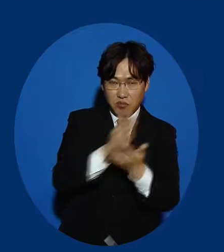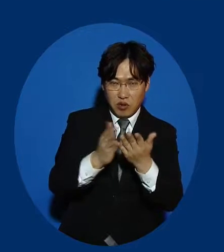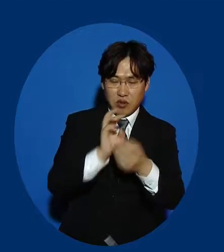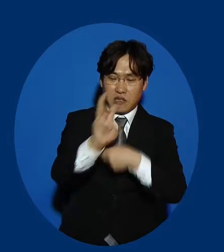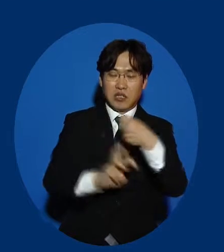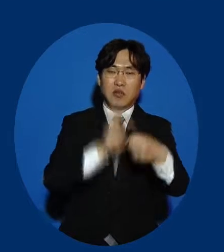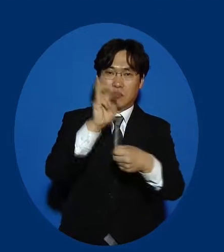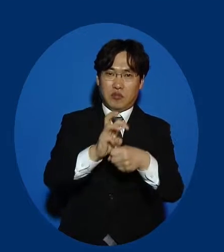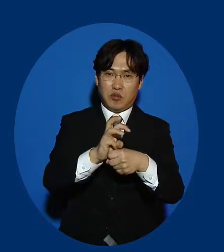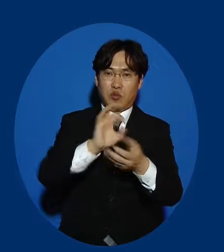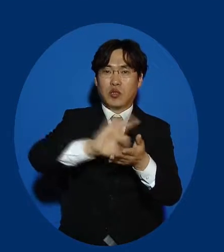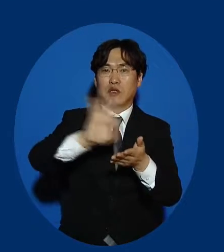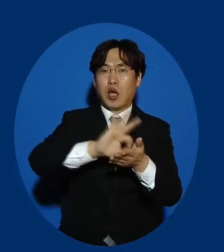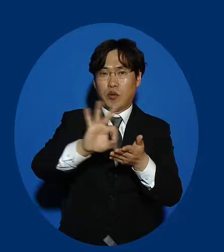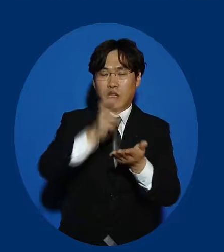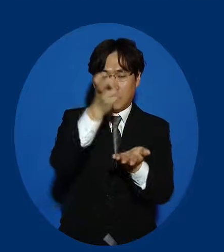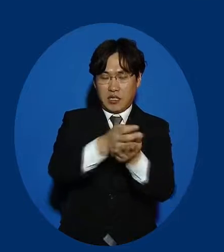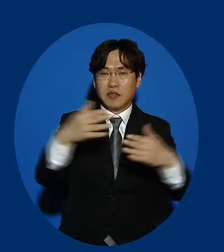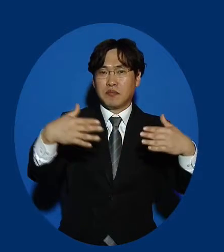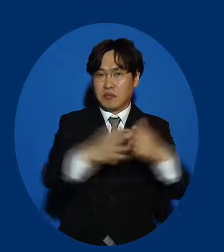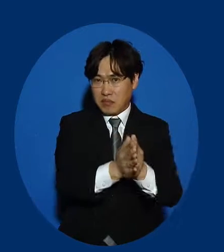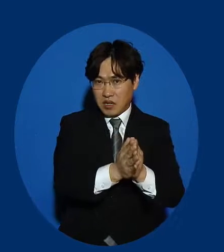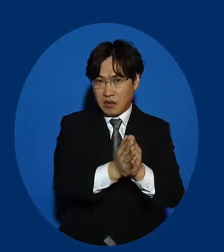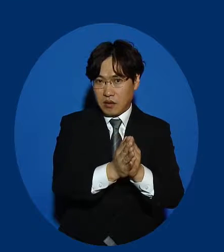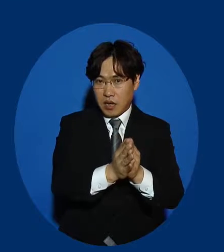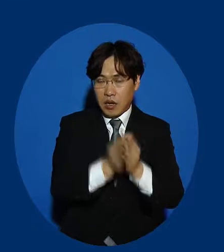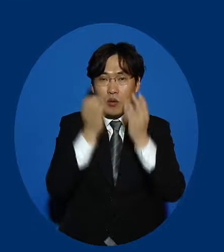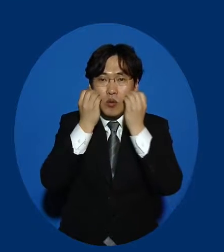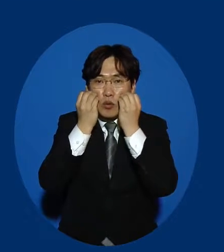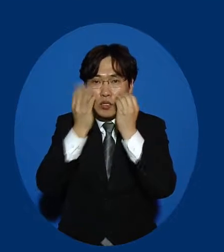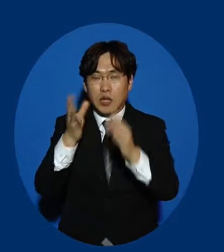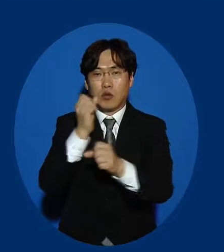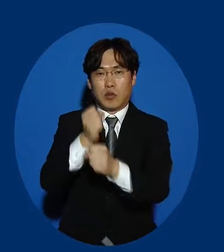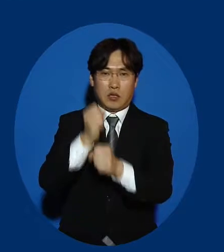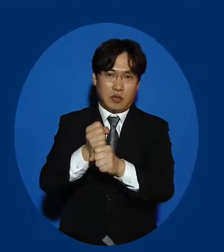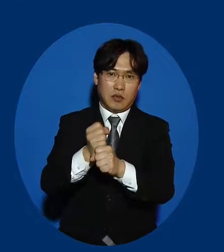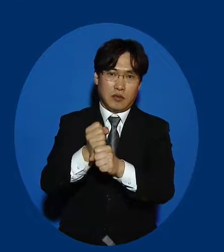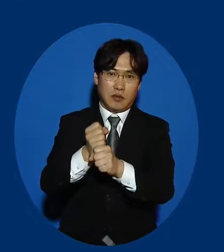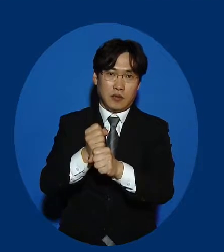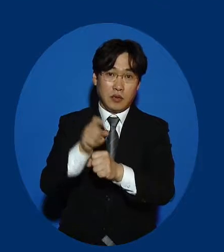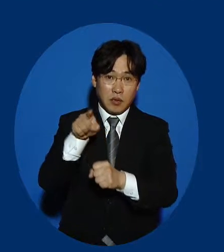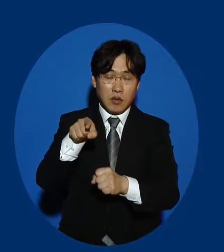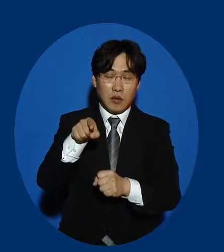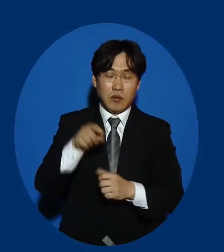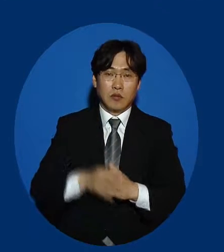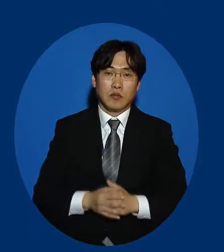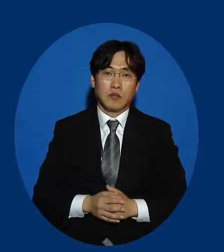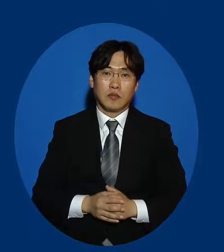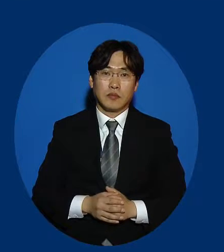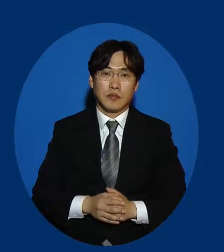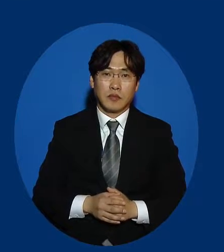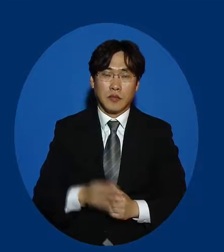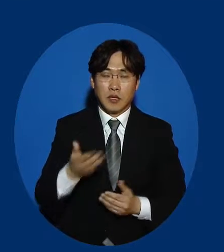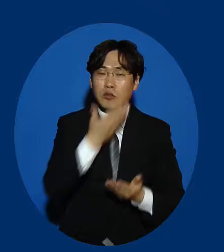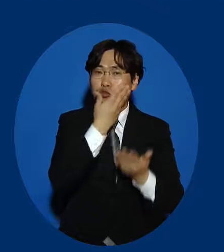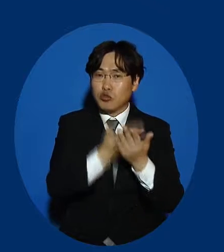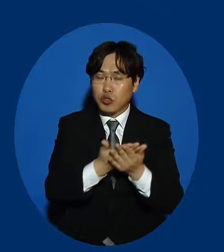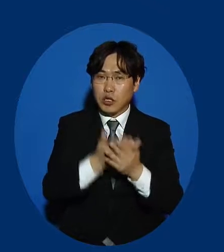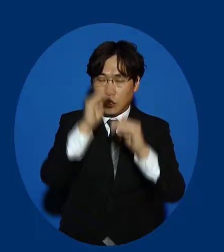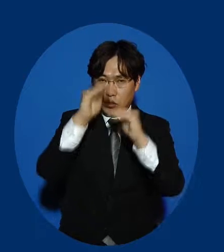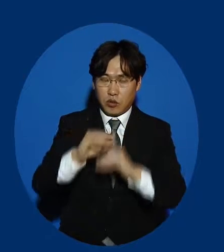30년 동안 썼던 정책을 폐기하고 새롭게 정책을 도입한 거거든요. 근데 이 정책의 핵심 골자가